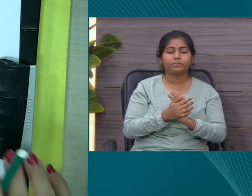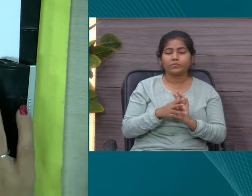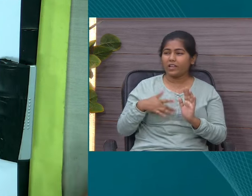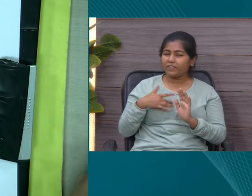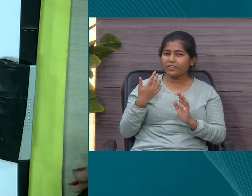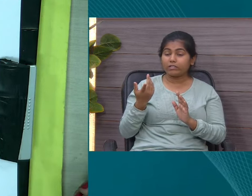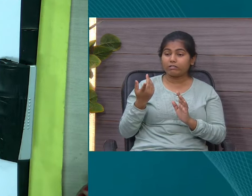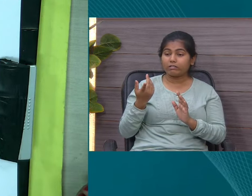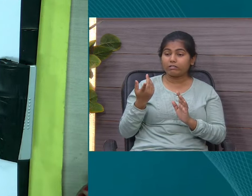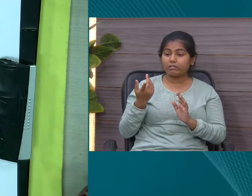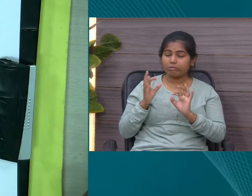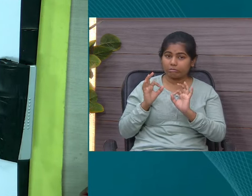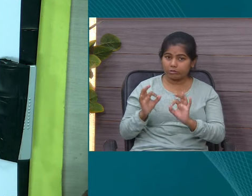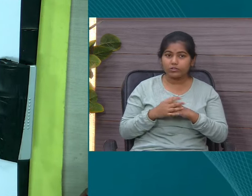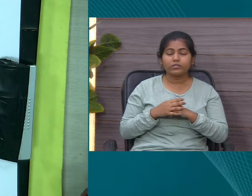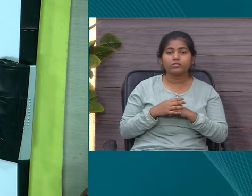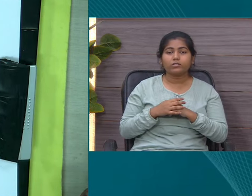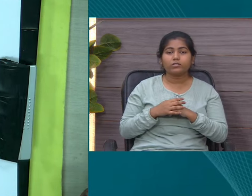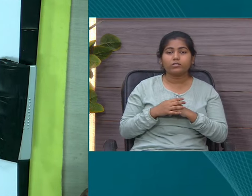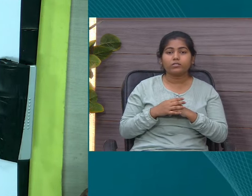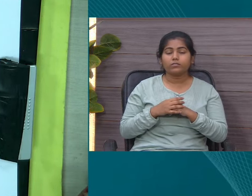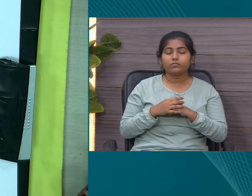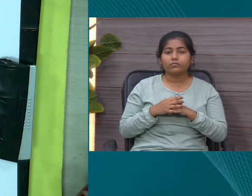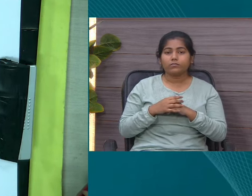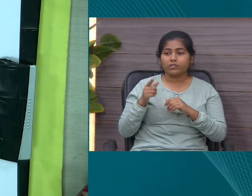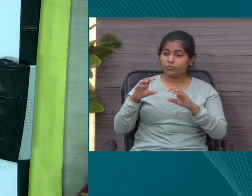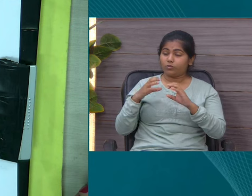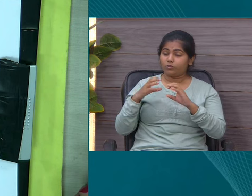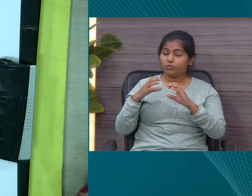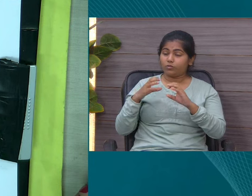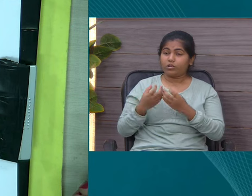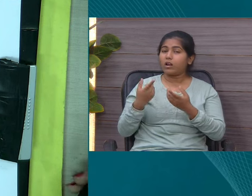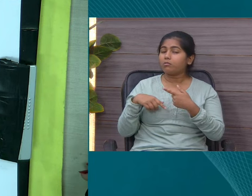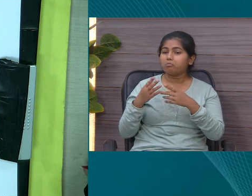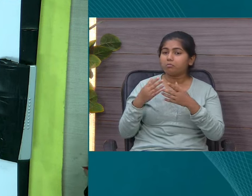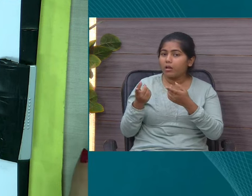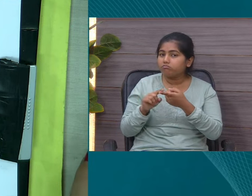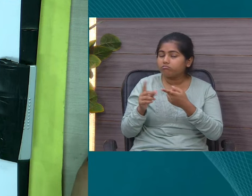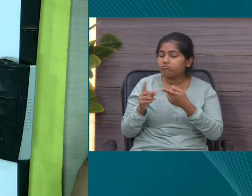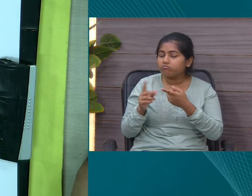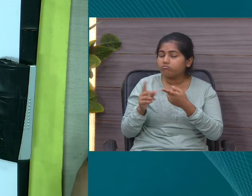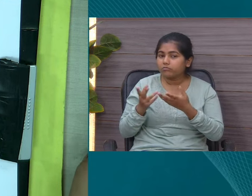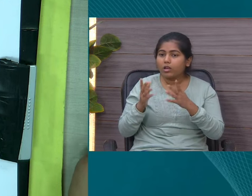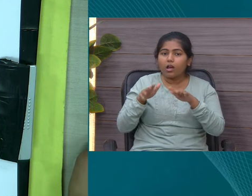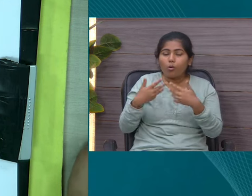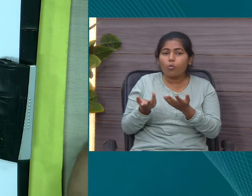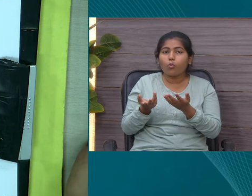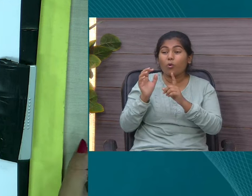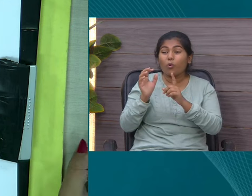लग रहा है ये सबसे अच्छा जो होगा इसका क्लास वो ये होगा कि किस तरीके